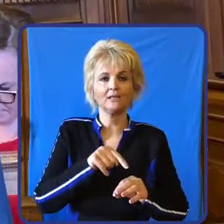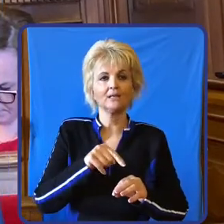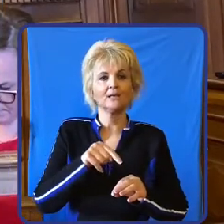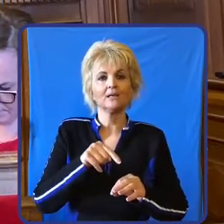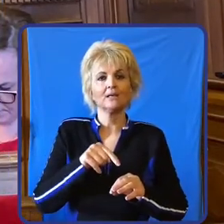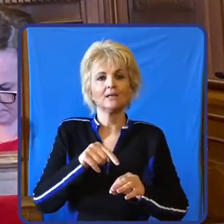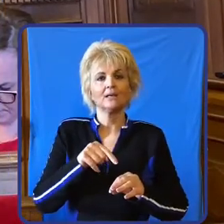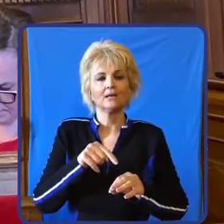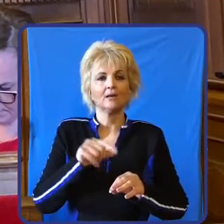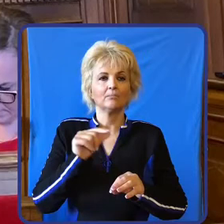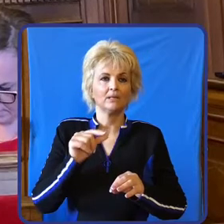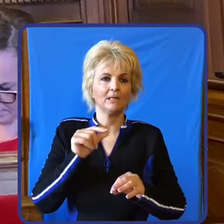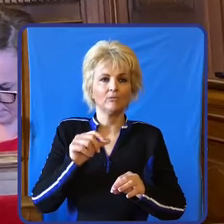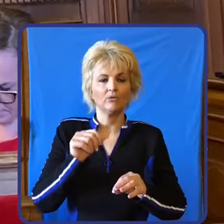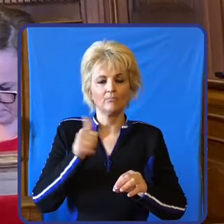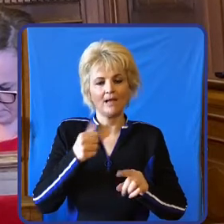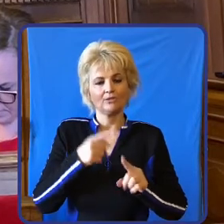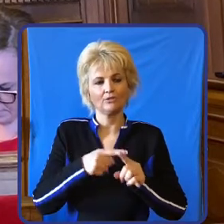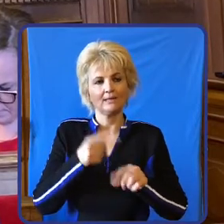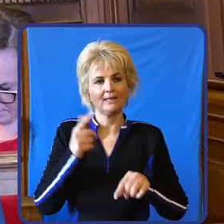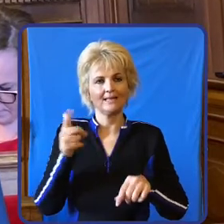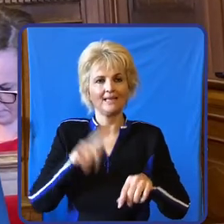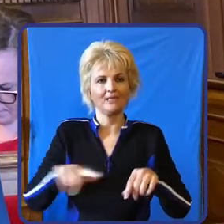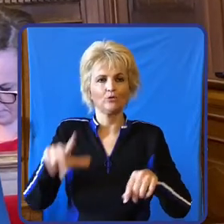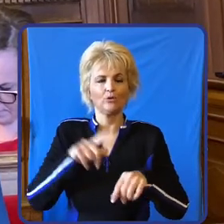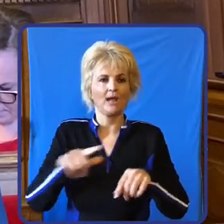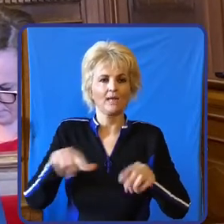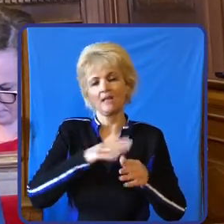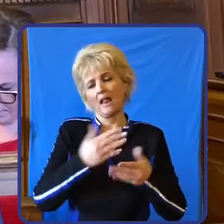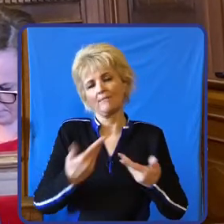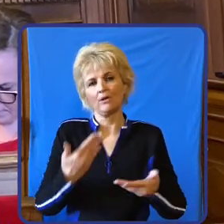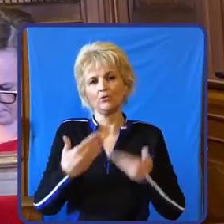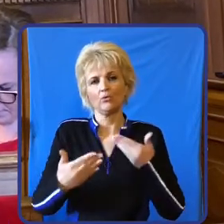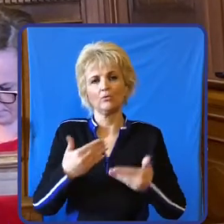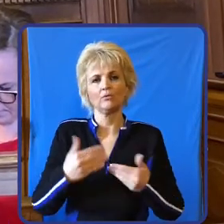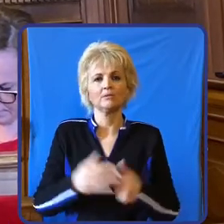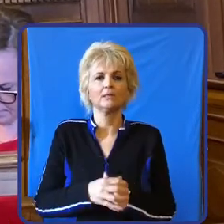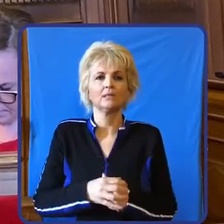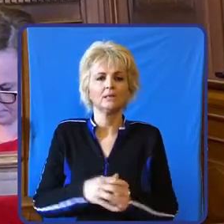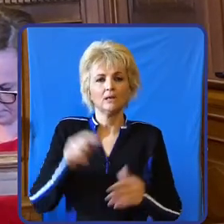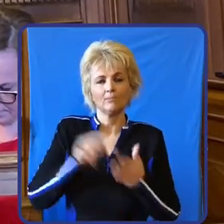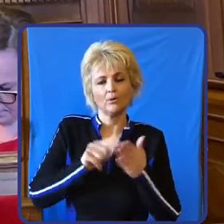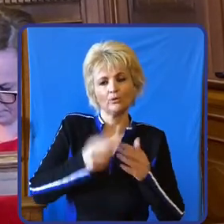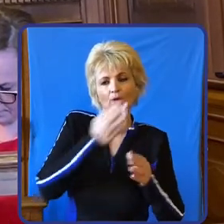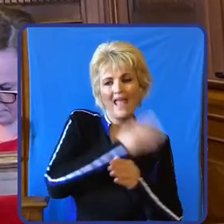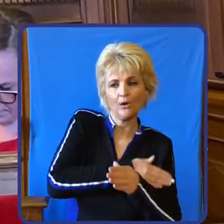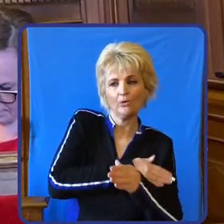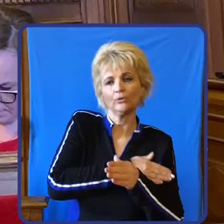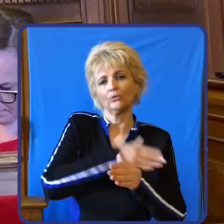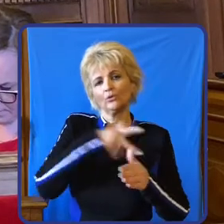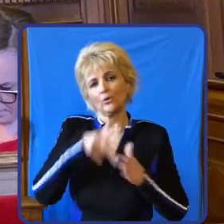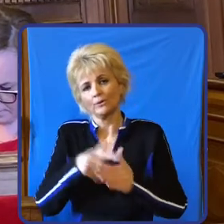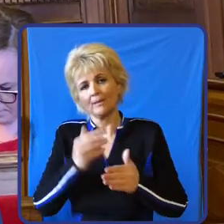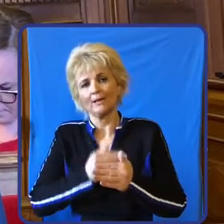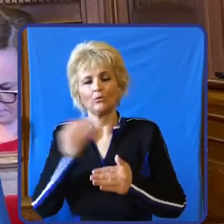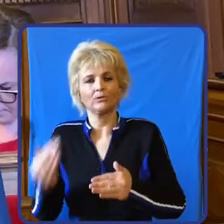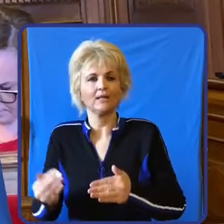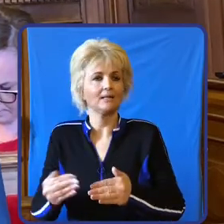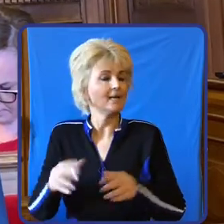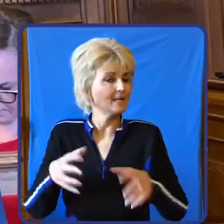vagyunk, minimum másfél-két rosszát, akármilyen napirendi pont előtt, vagy után, vagy közbe. De ezért